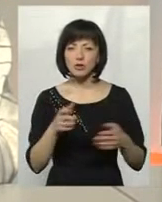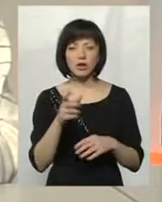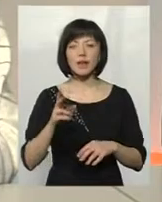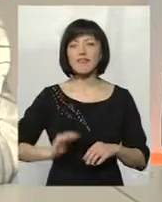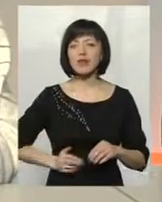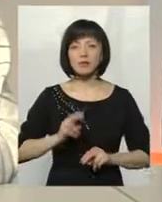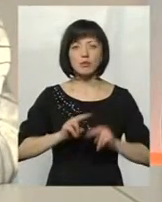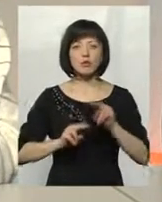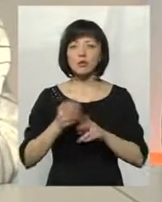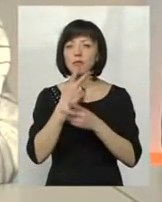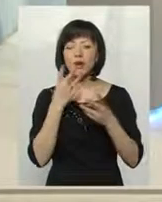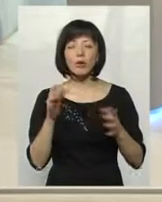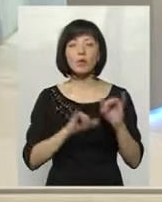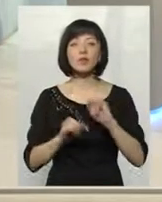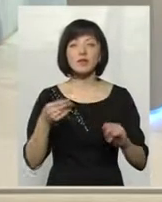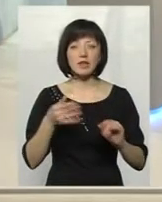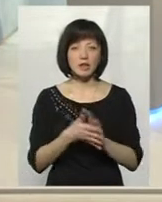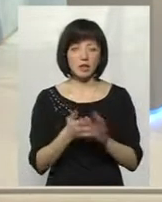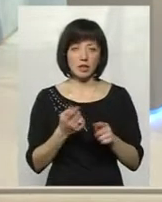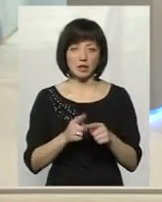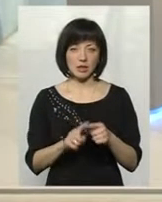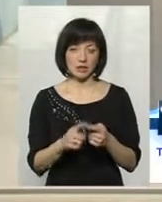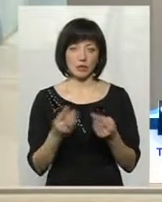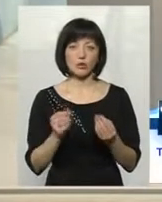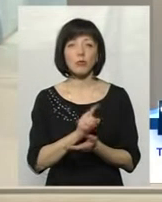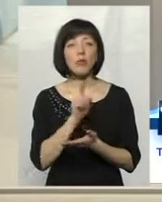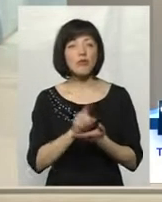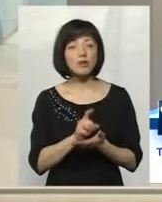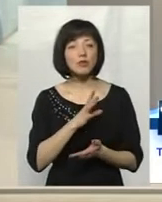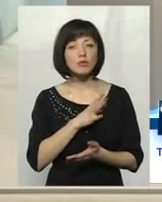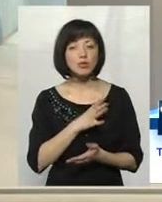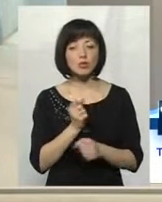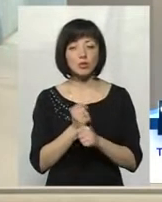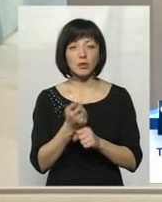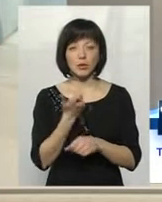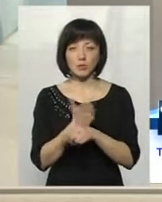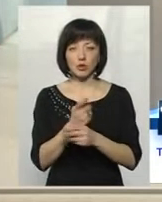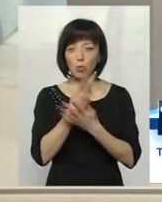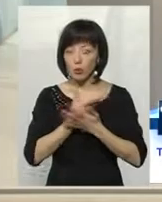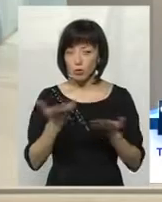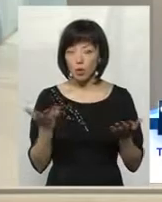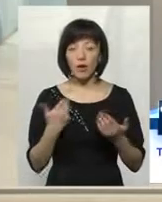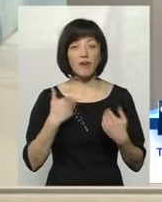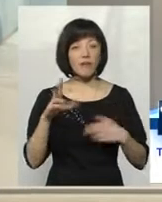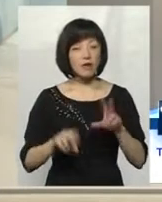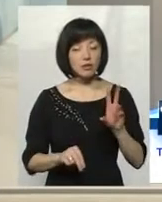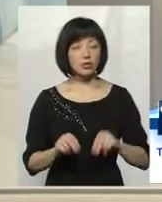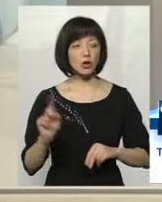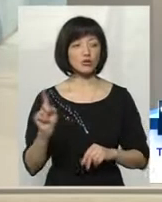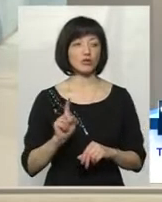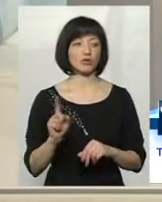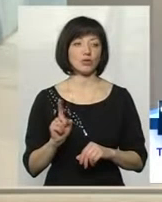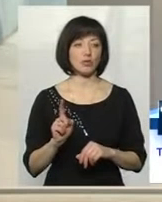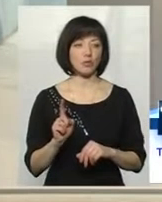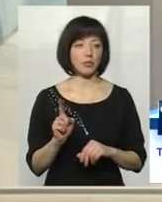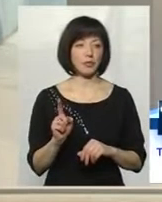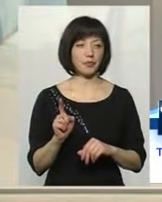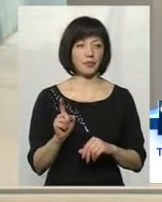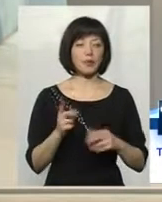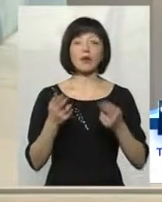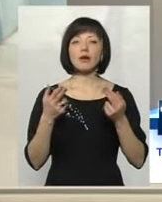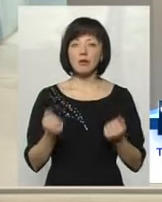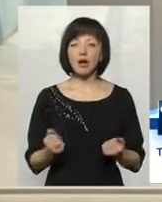не бачать, куди витрачаються ці кошти. Тобто це повинно зробити більш прозоро. І я вважаю, що при тому, що